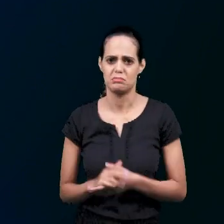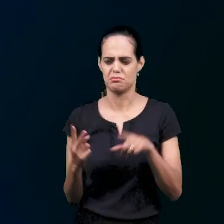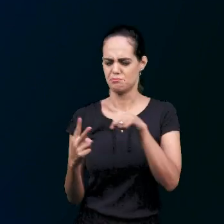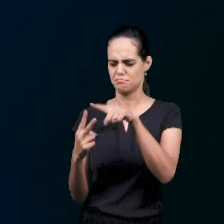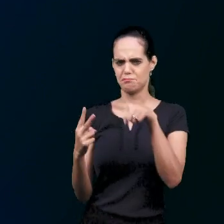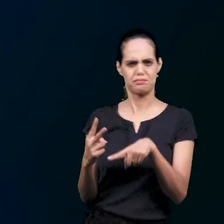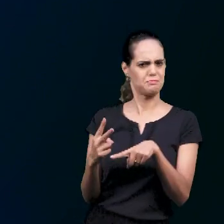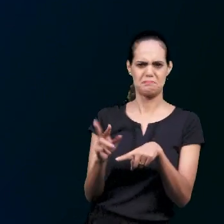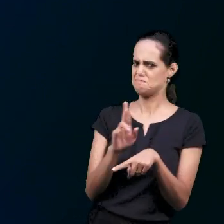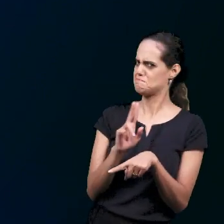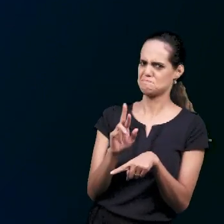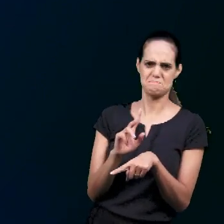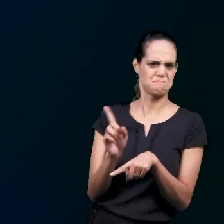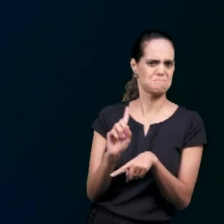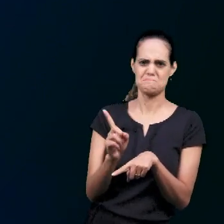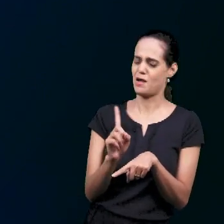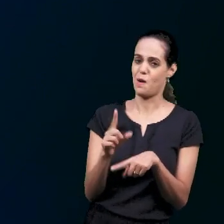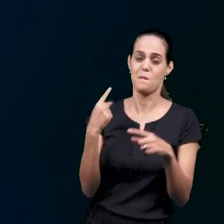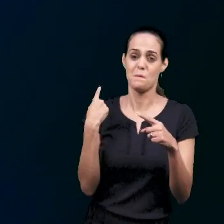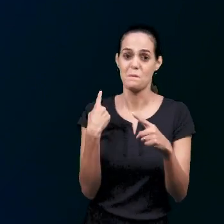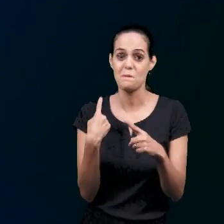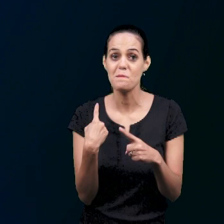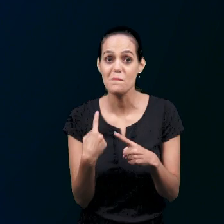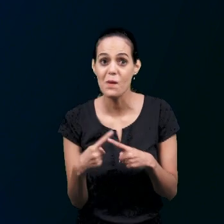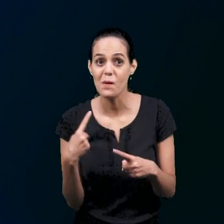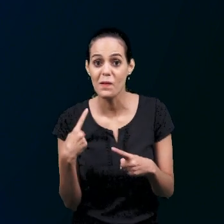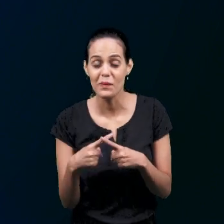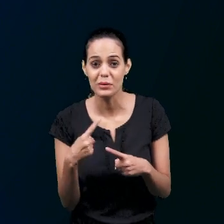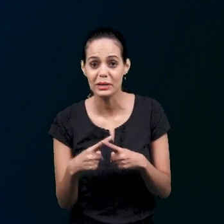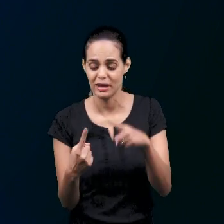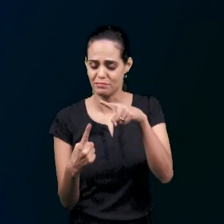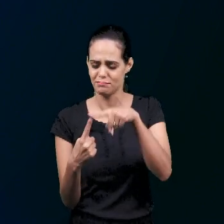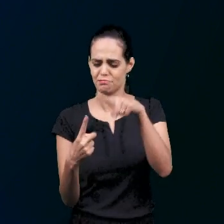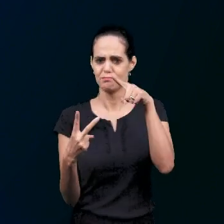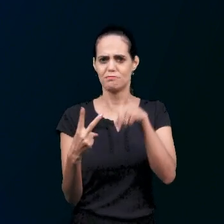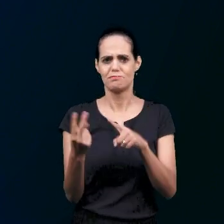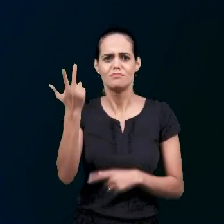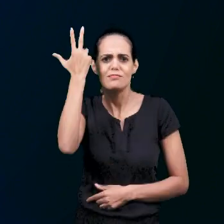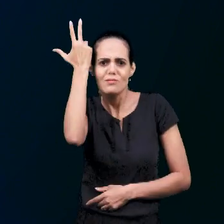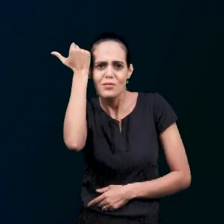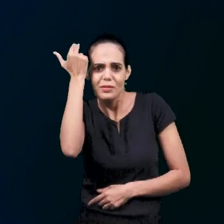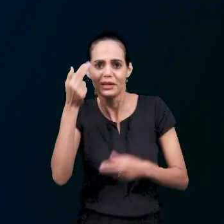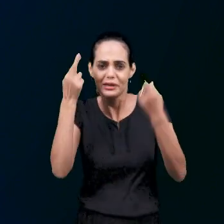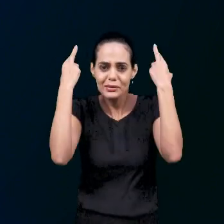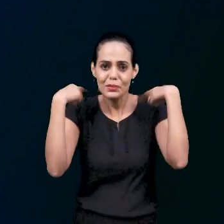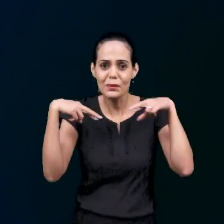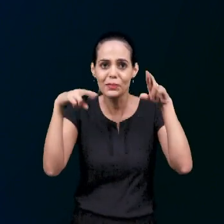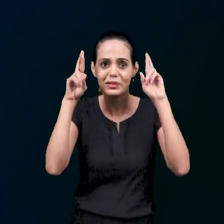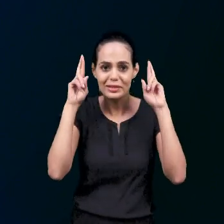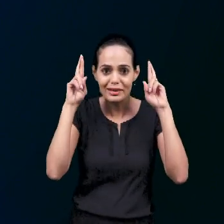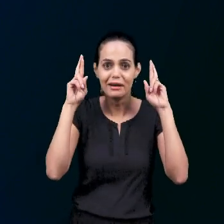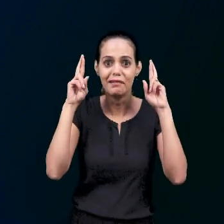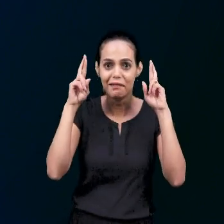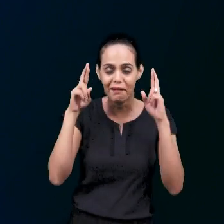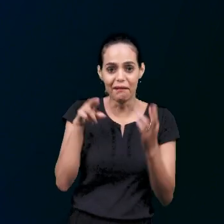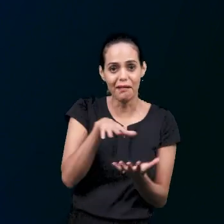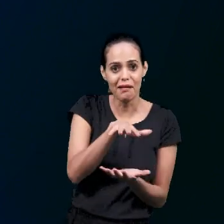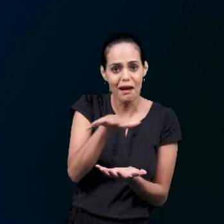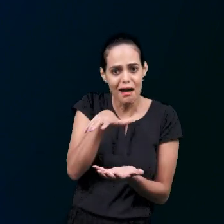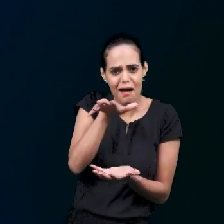l'œuf de la Pâque est de l'agneau ou de lapin? Réponse, aucun des deux, parce que aucun des